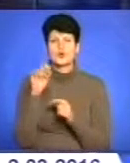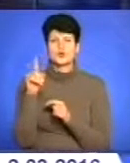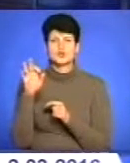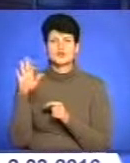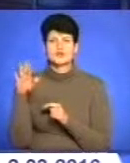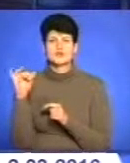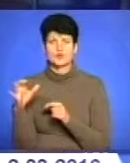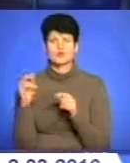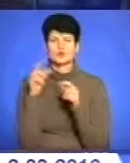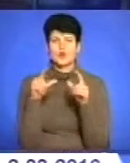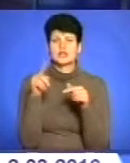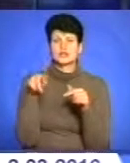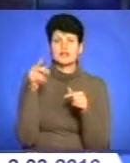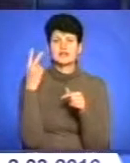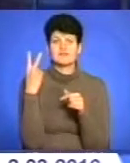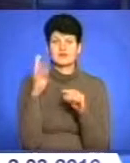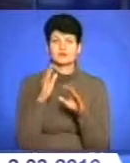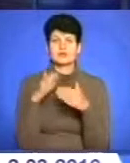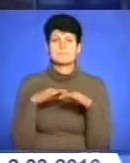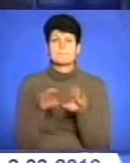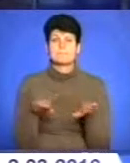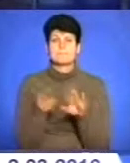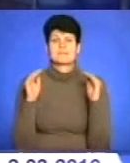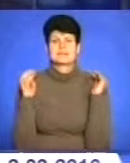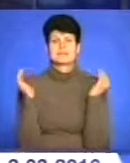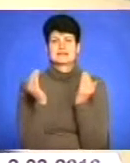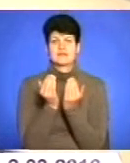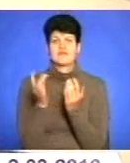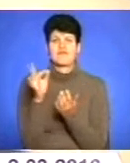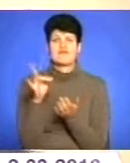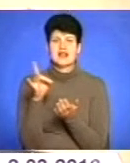для дітей у районному центрі. Більше дивимось далі.